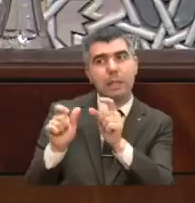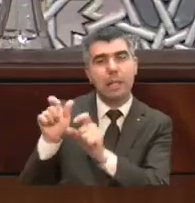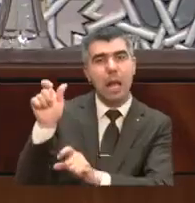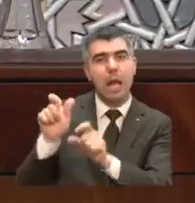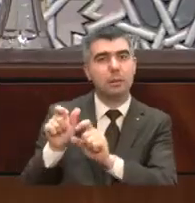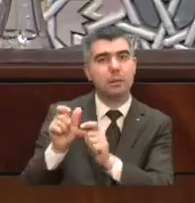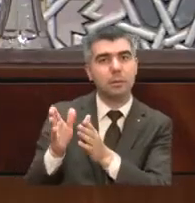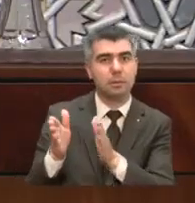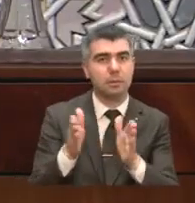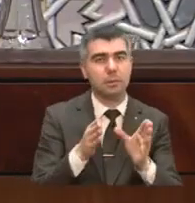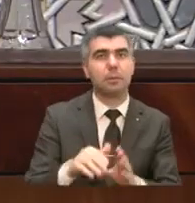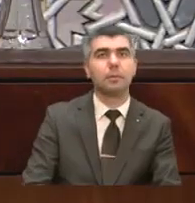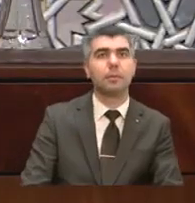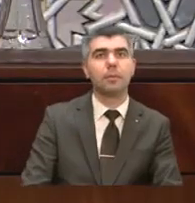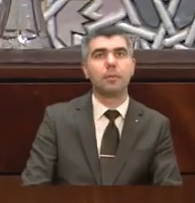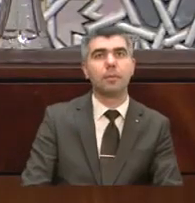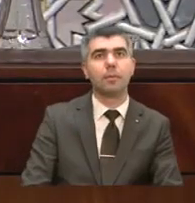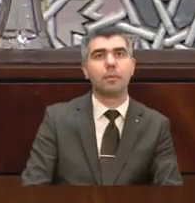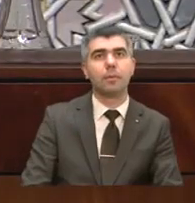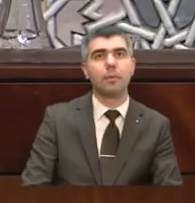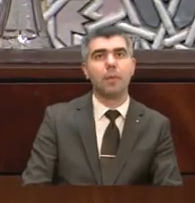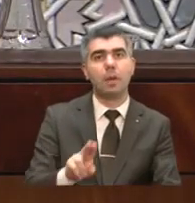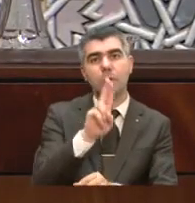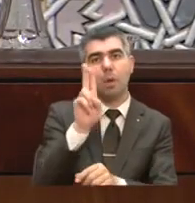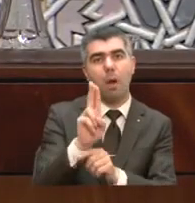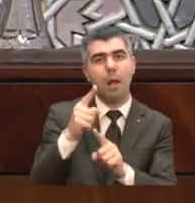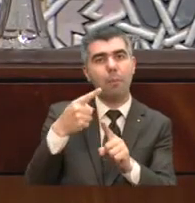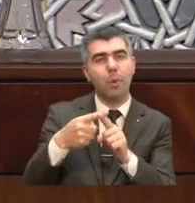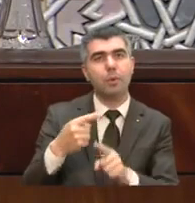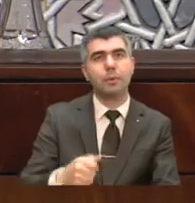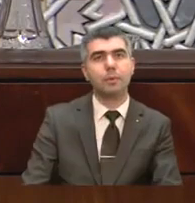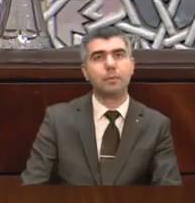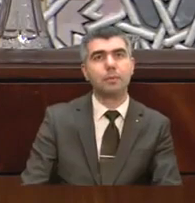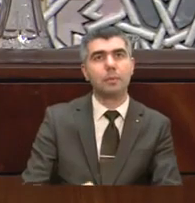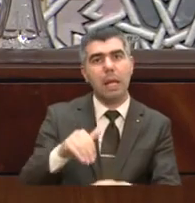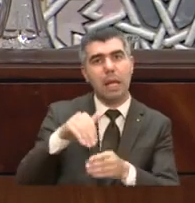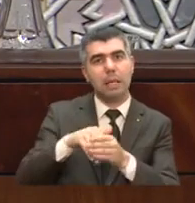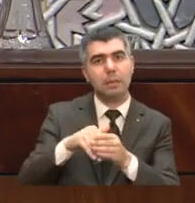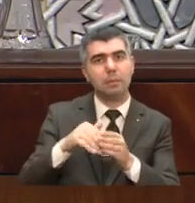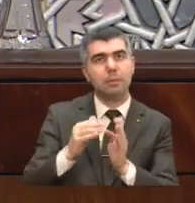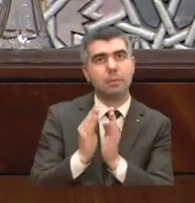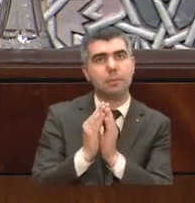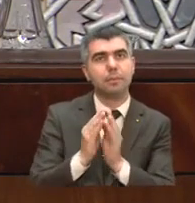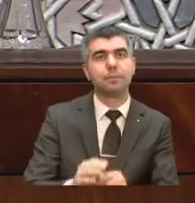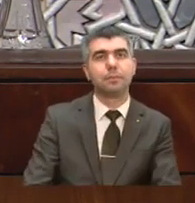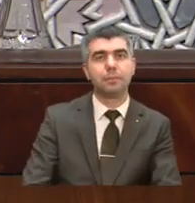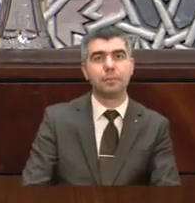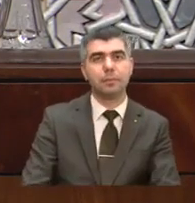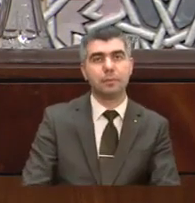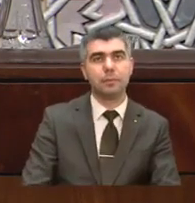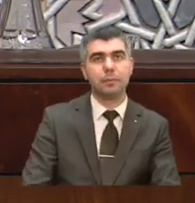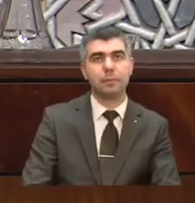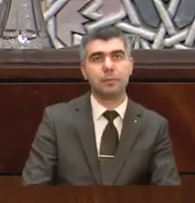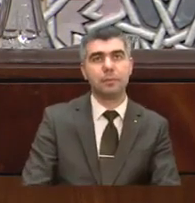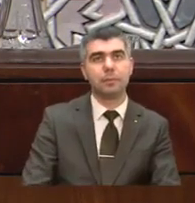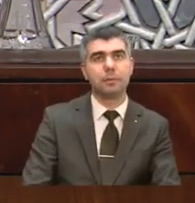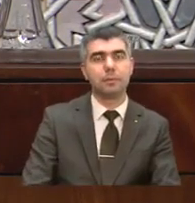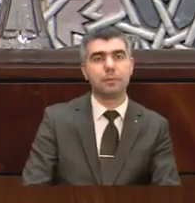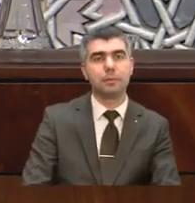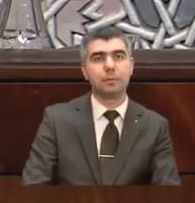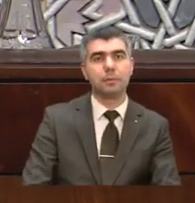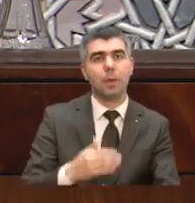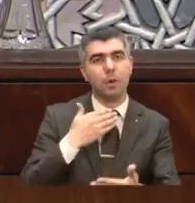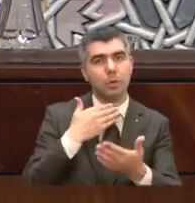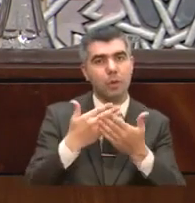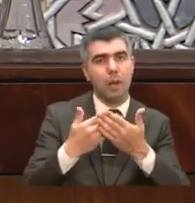شكرا. تعقيب إضافي آخر، فريق العدالة والتنمية، تفضل السيد النائب. شكرا سيد الرئيس.